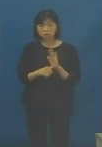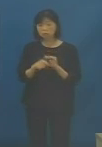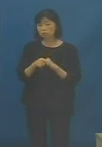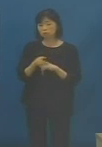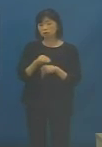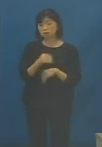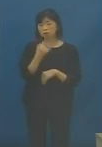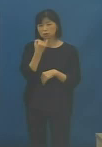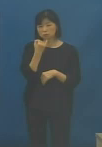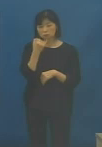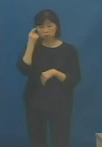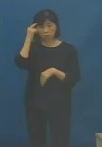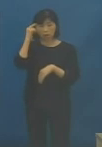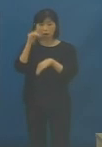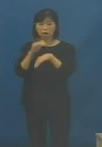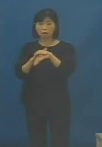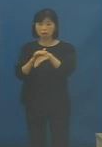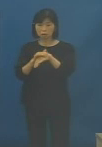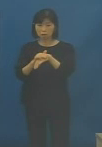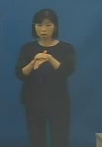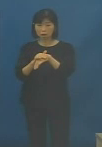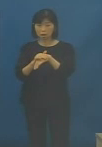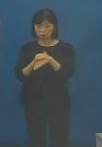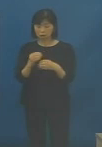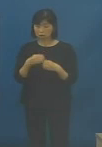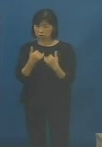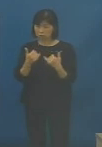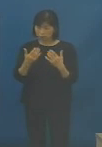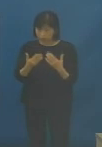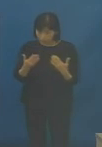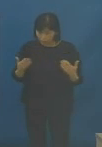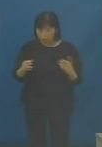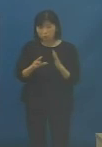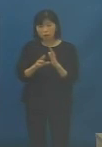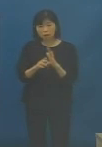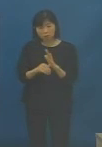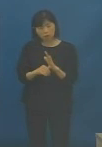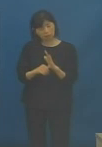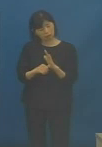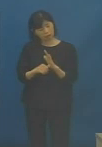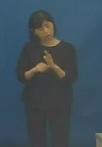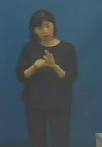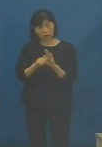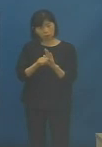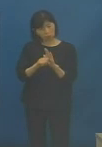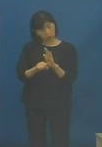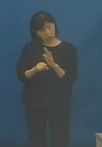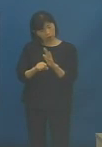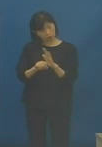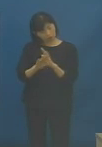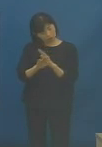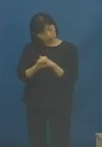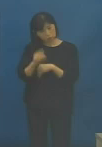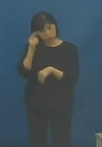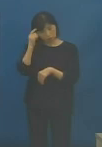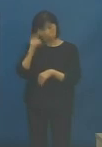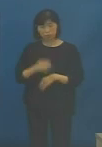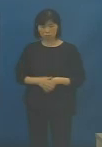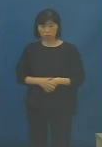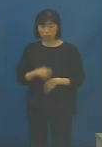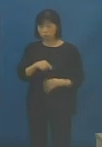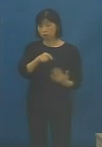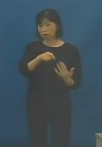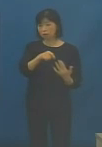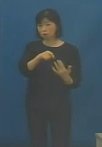こんな膨大な感染者数になった時は有効だと思います。 だからまあそういうような選択をされる地